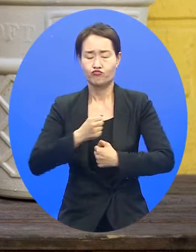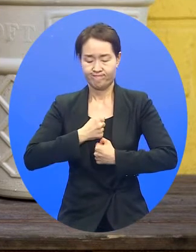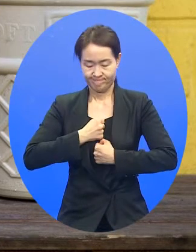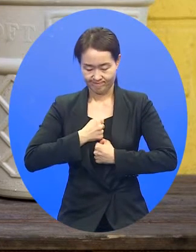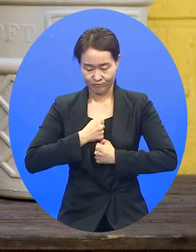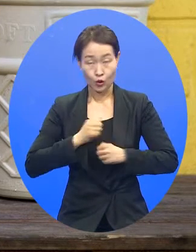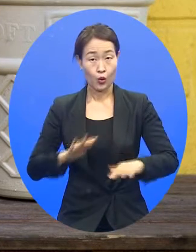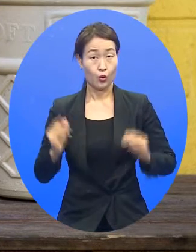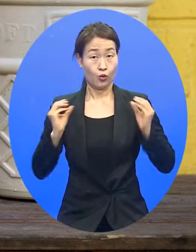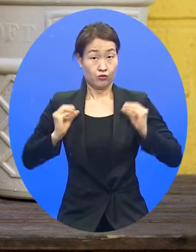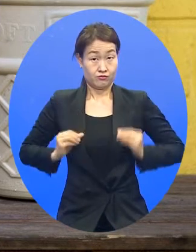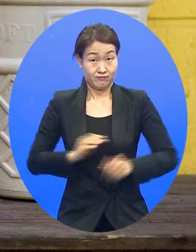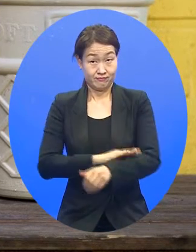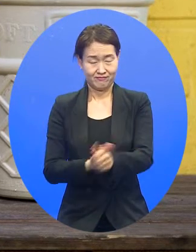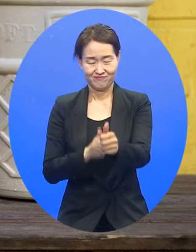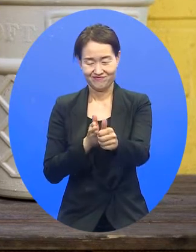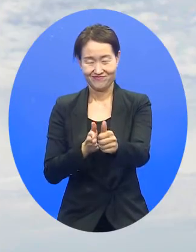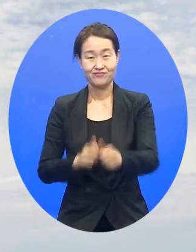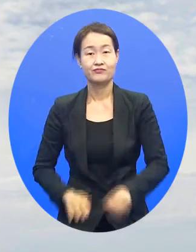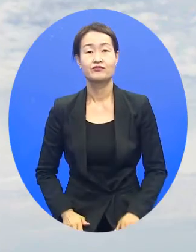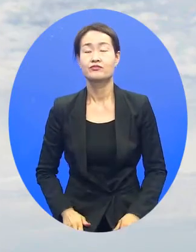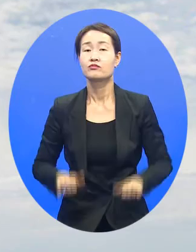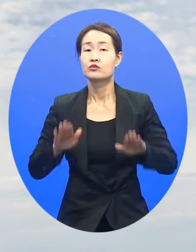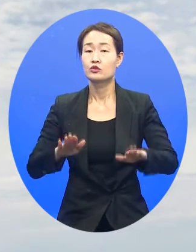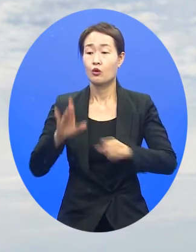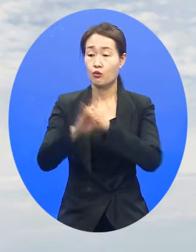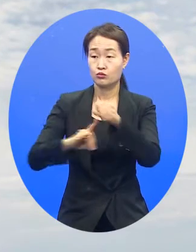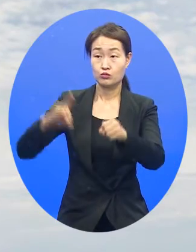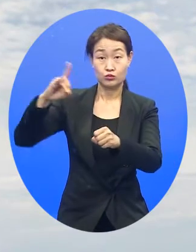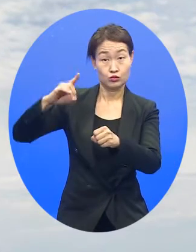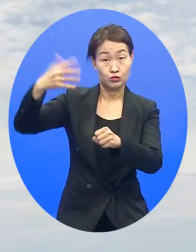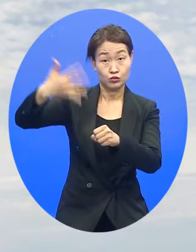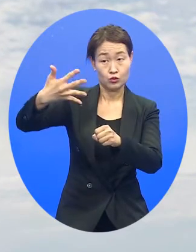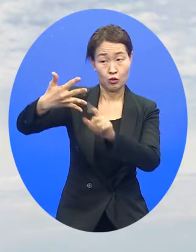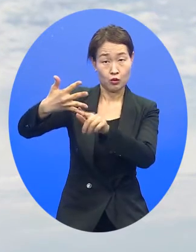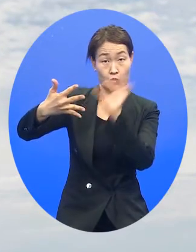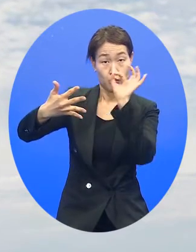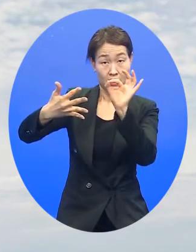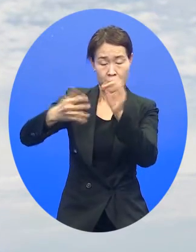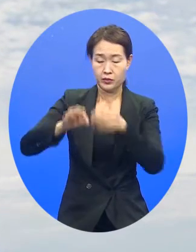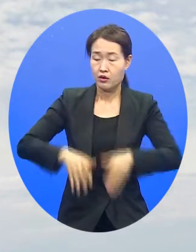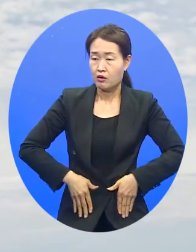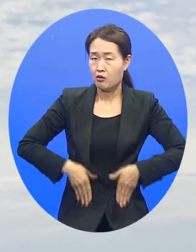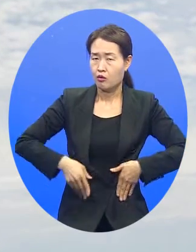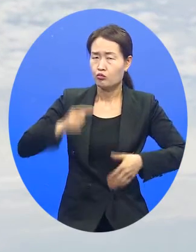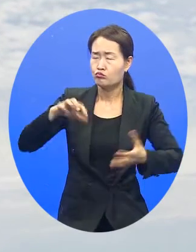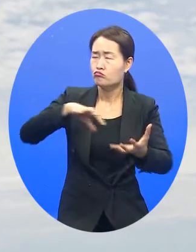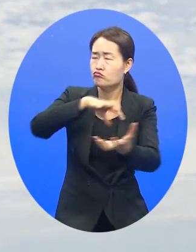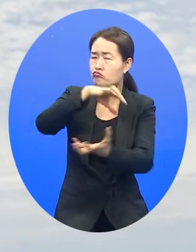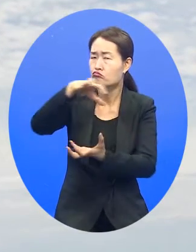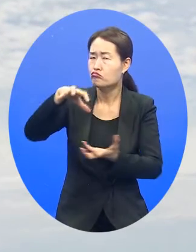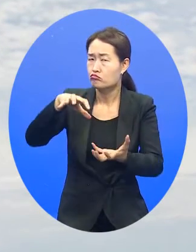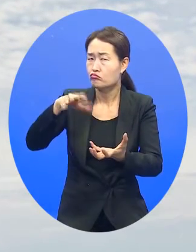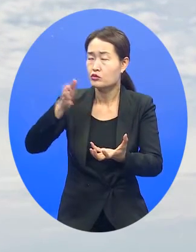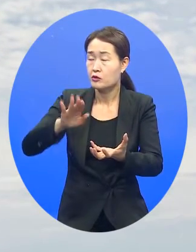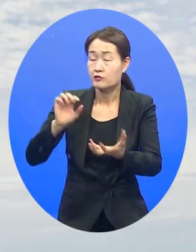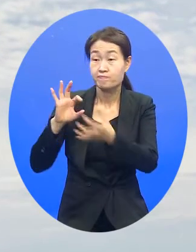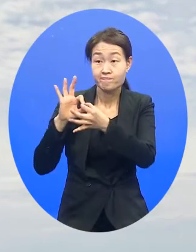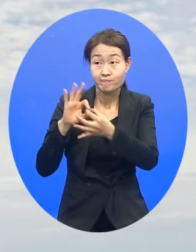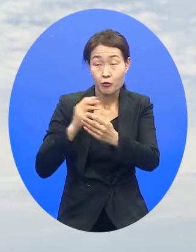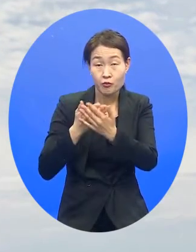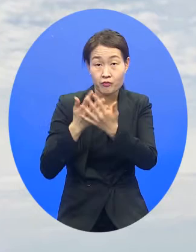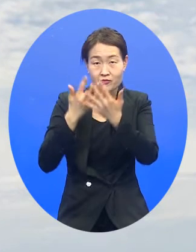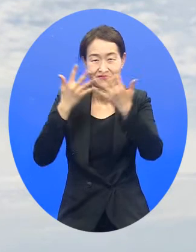이점 유의하셔서 옷차림 하셔야겠습니다. 현재 위성 영상 보시면 남부지방을 중심으로 구름이 끼어 있지만